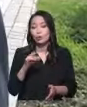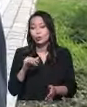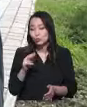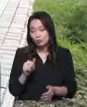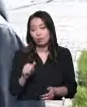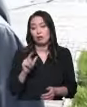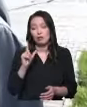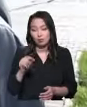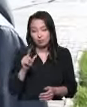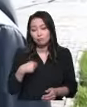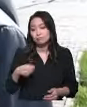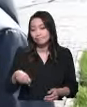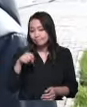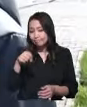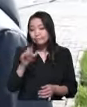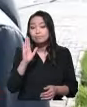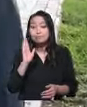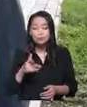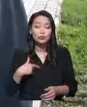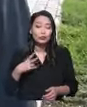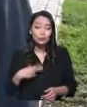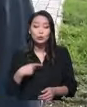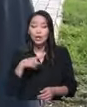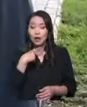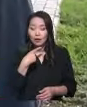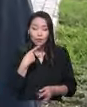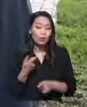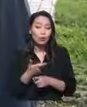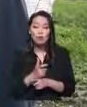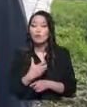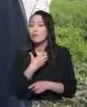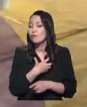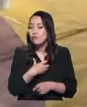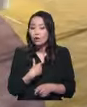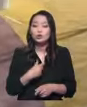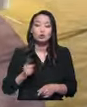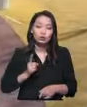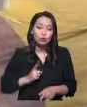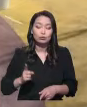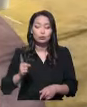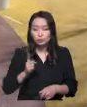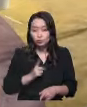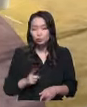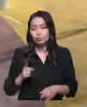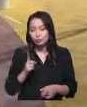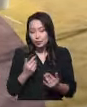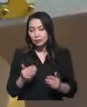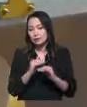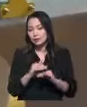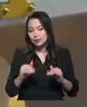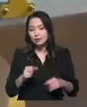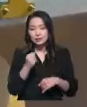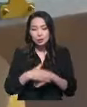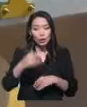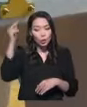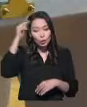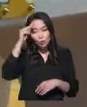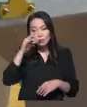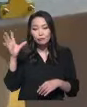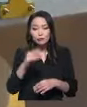пойду, говорит. Карате, борьба, там очень важно. Ждем, ждем. Кружки для ребят в центре обещают сделать